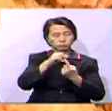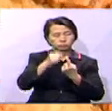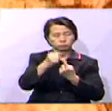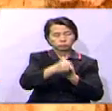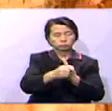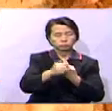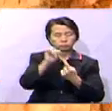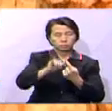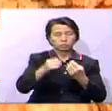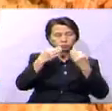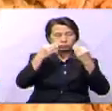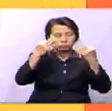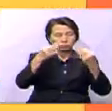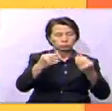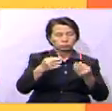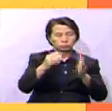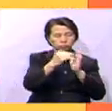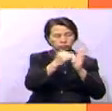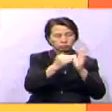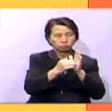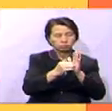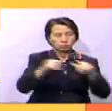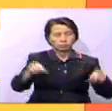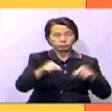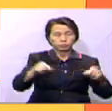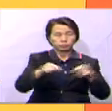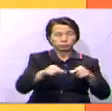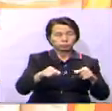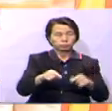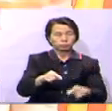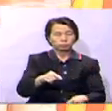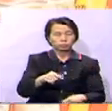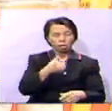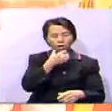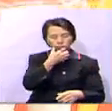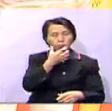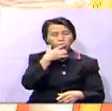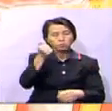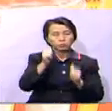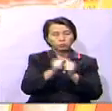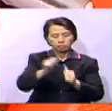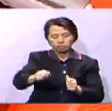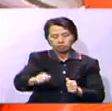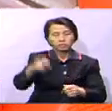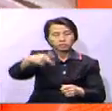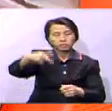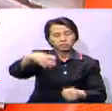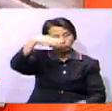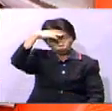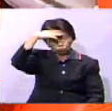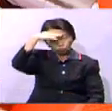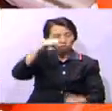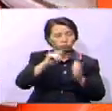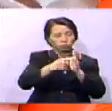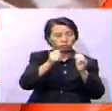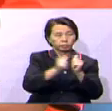GPC yang menghasilkan resepi dikenali sebagai pisang goreng crispy yang dimakan dengan sambal kicap Johor. Bermula dengan